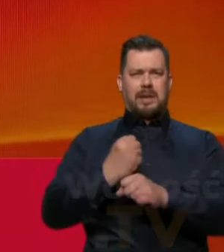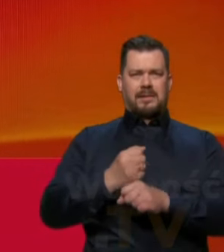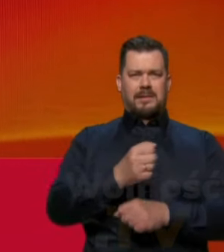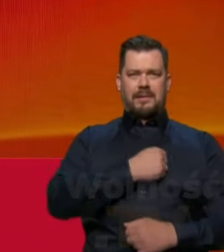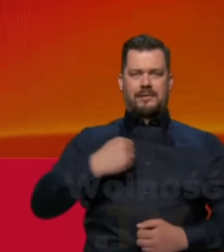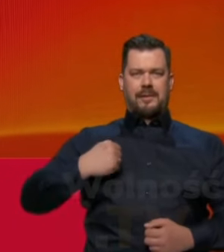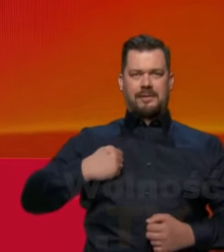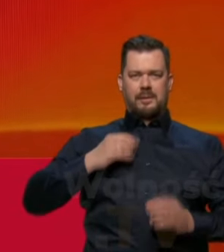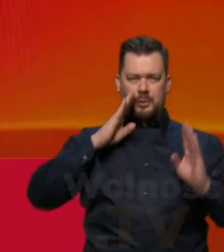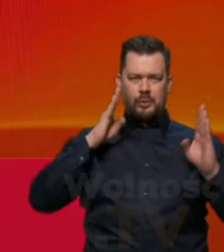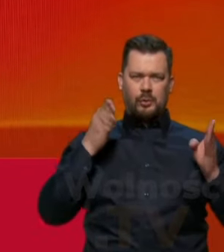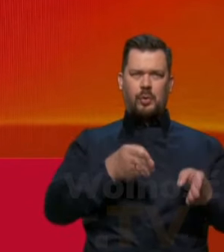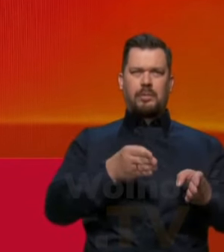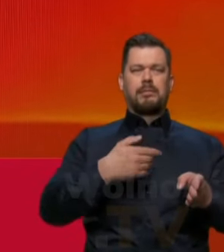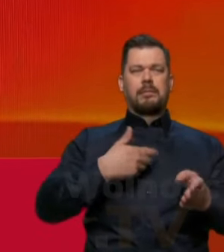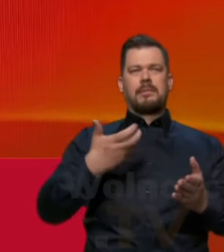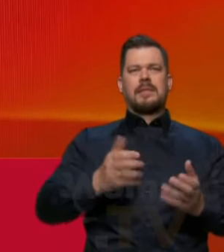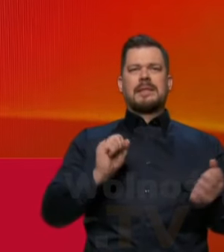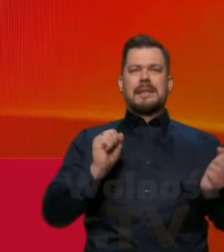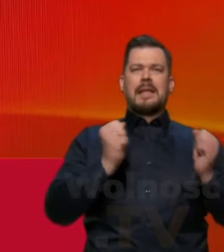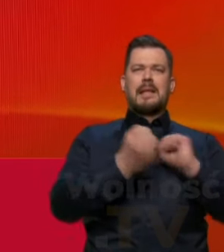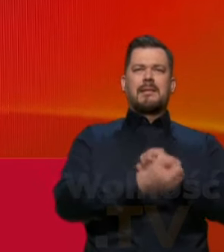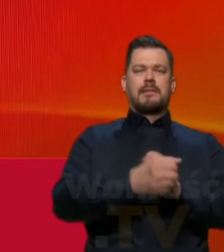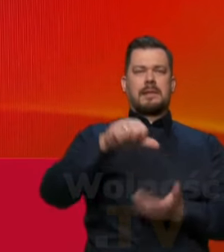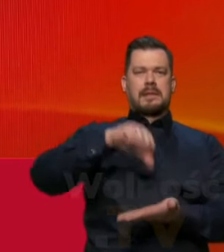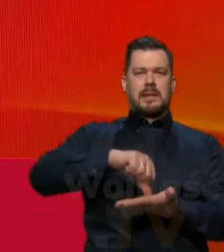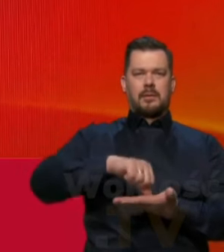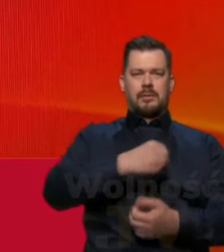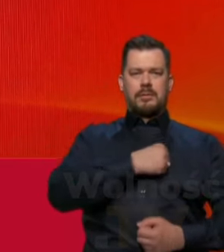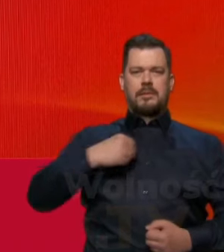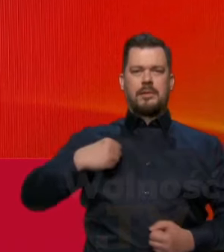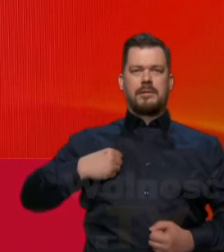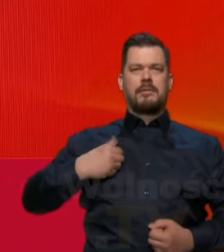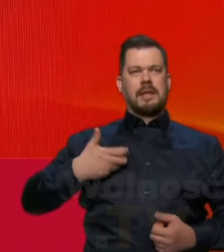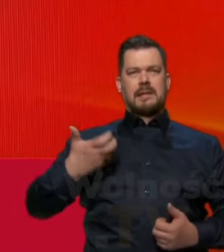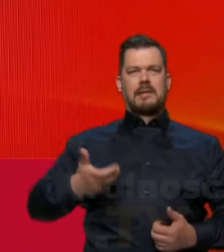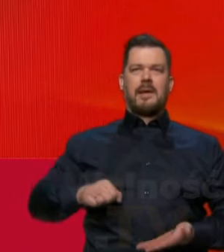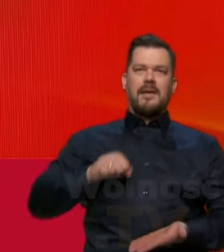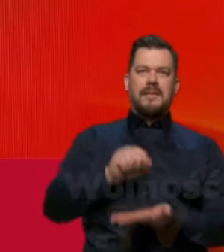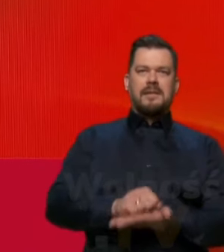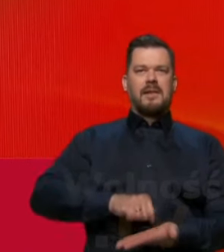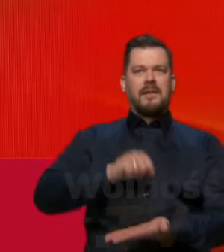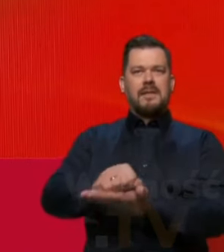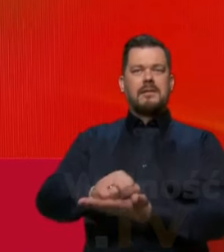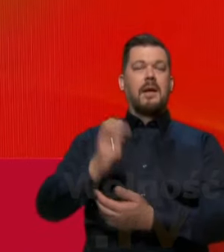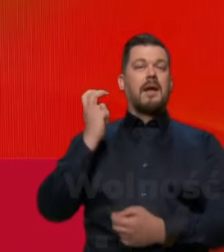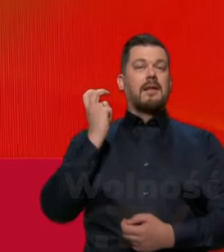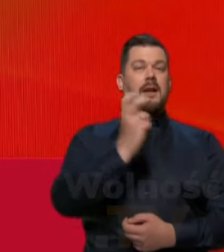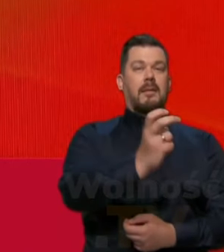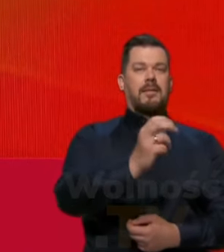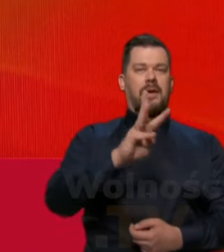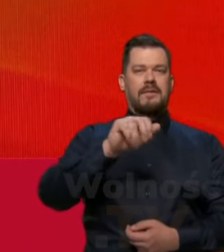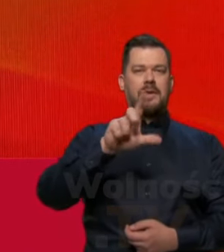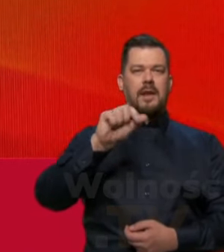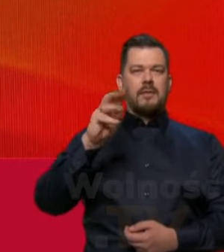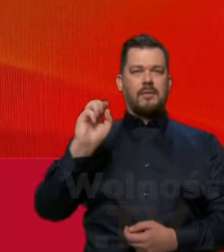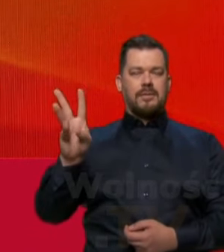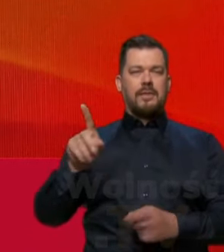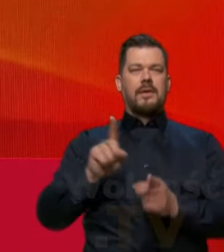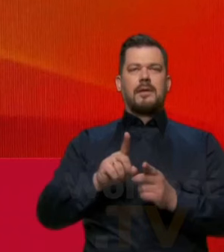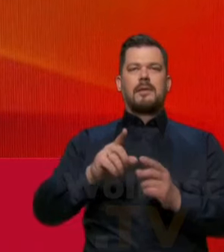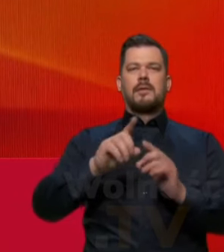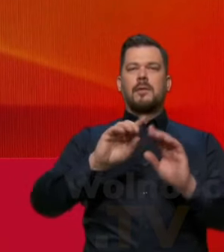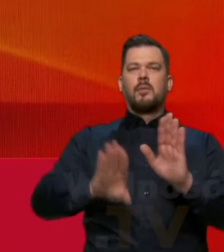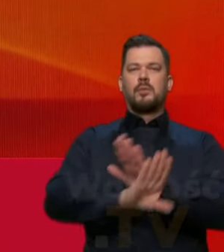Warszawie. Chcemy dokończyć transformację centrum miasta. Będziemy oddawali kolejne inwestycje. Tramwaj na Wilanów, zaraz plac centralny, Muzeum